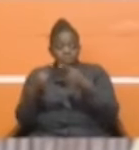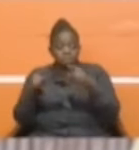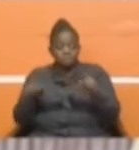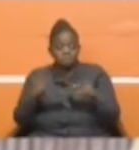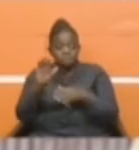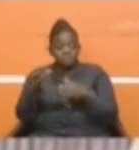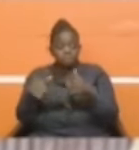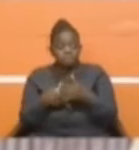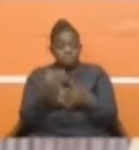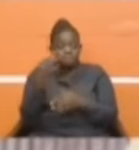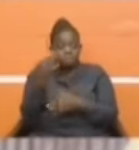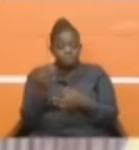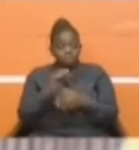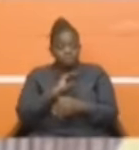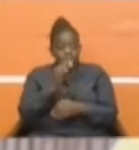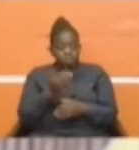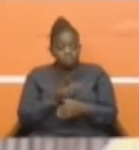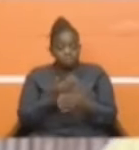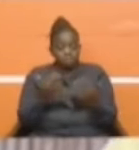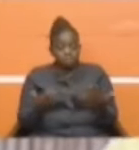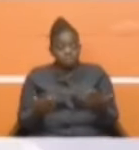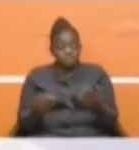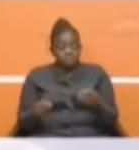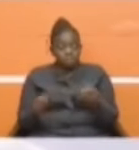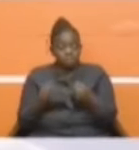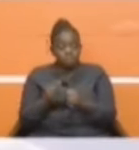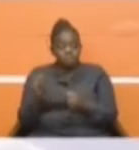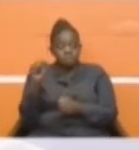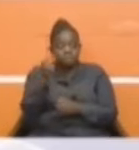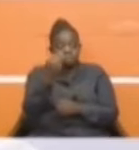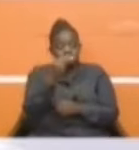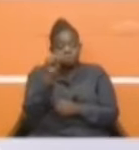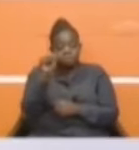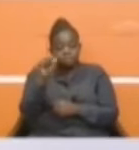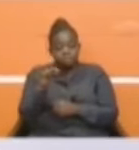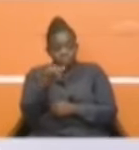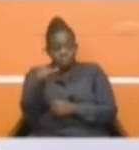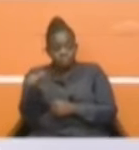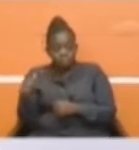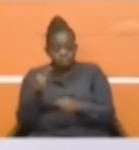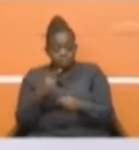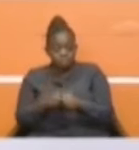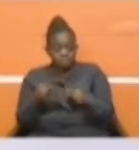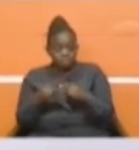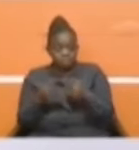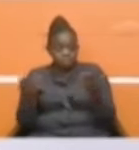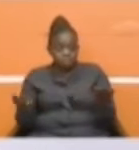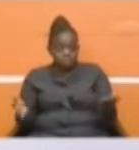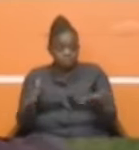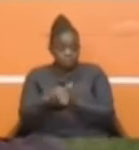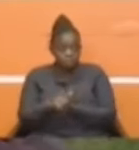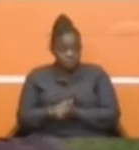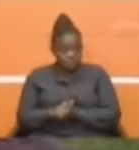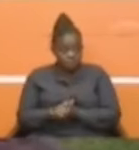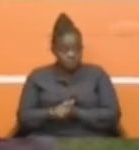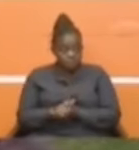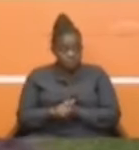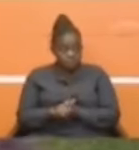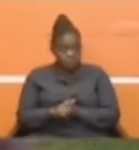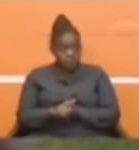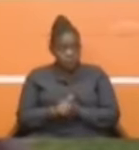be bonna basatu n'abasikiza Sharon yafuuse Sharuwa era ng'essaawa yonna agenda kumuwoowa.